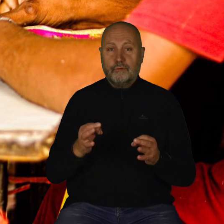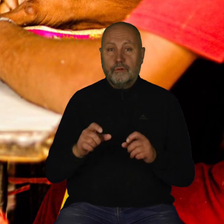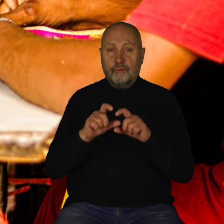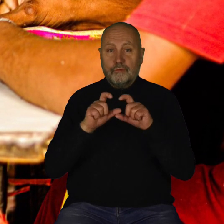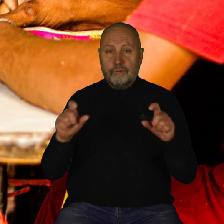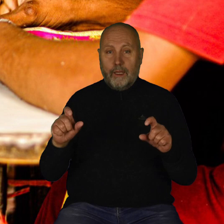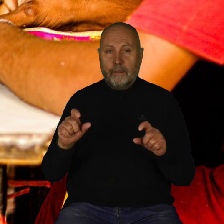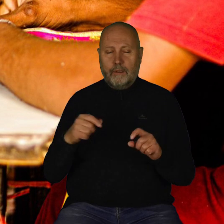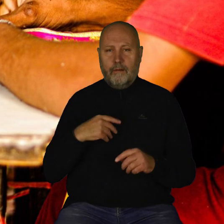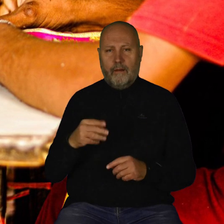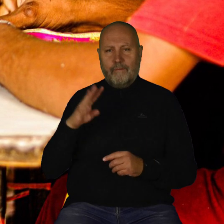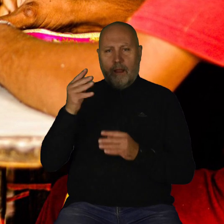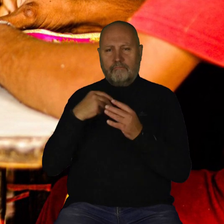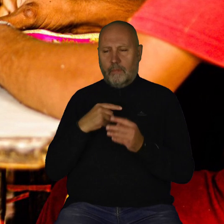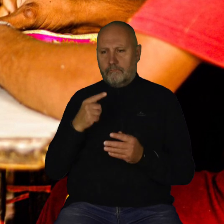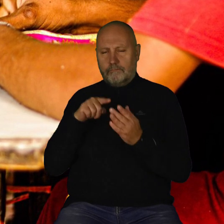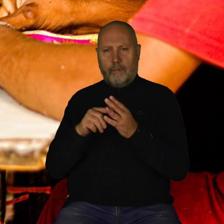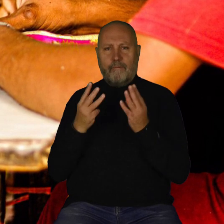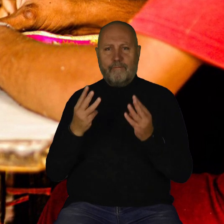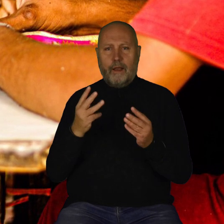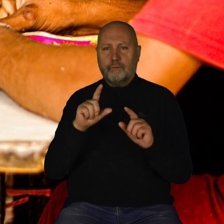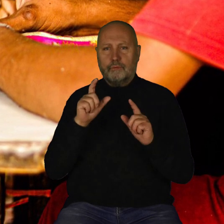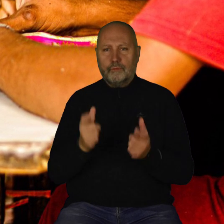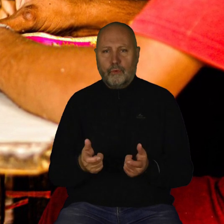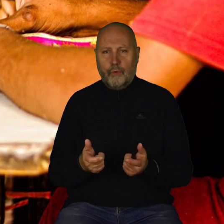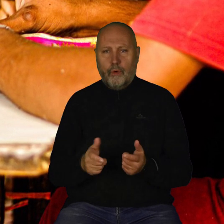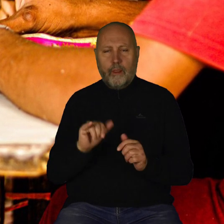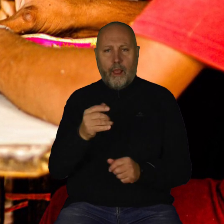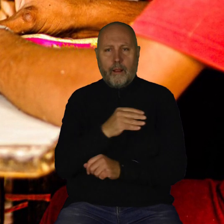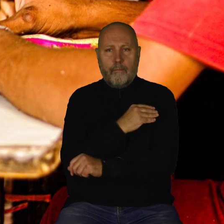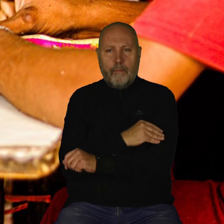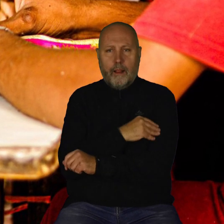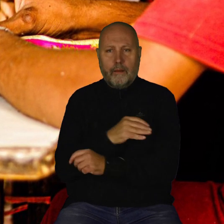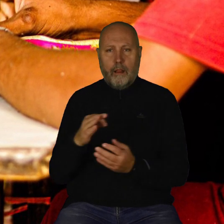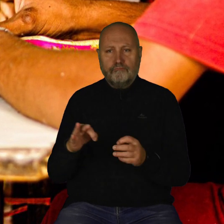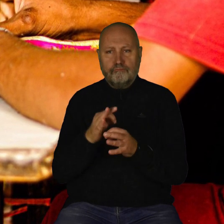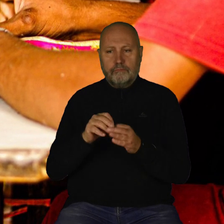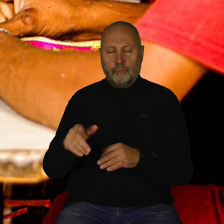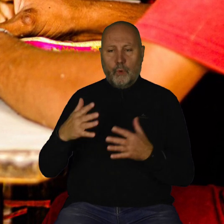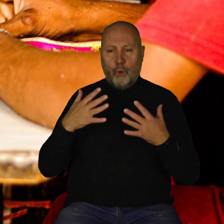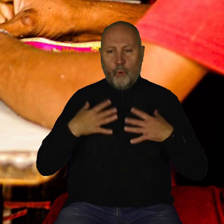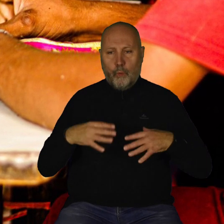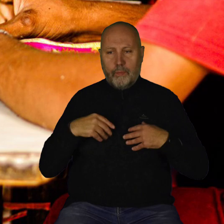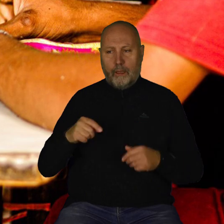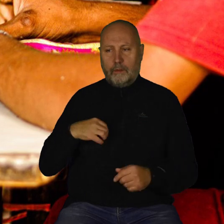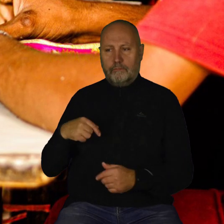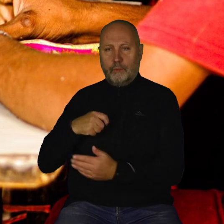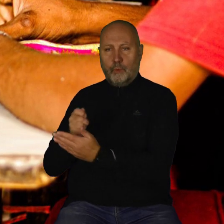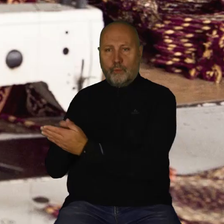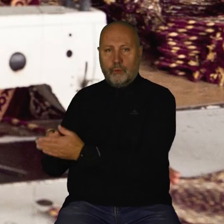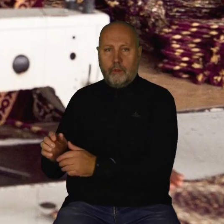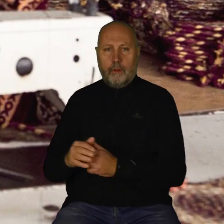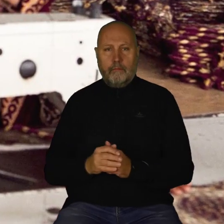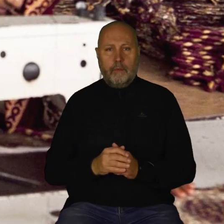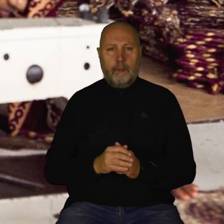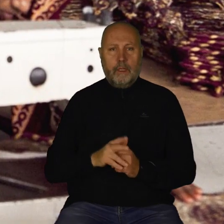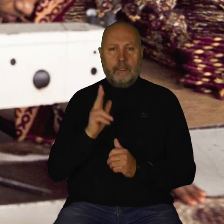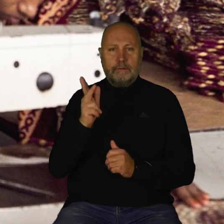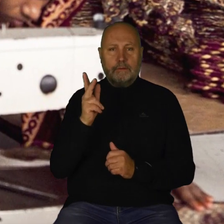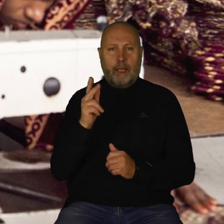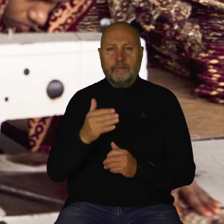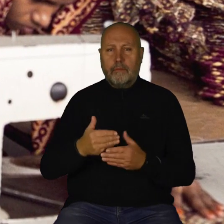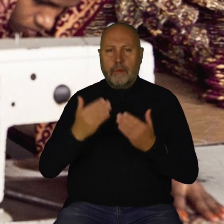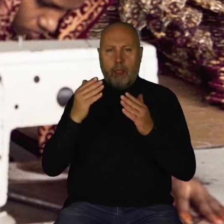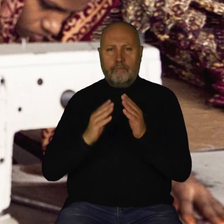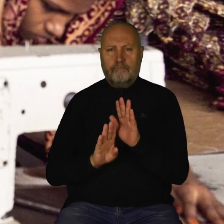dzisiejszych czasach coraz większą wagę przykładamy do tego z jakich tkanin uszyte są ubrania które kupujemy z